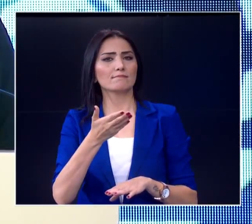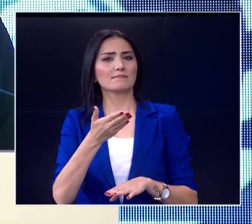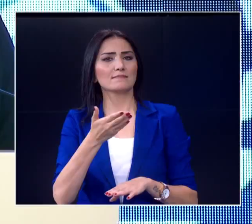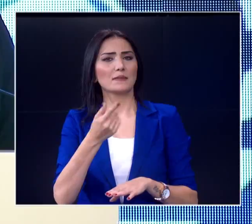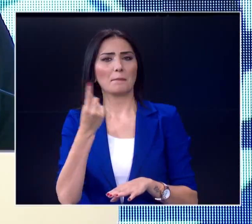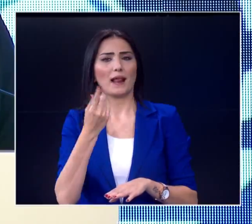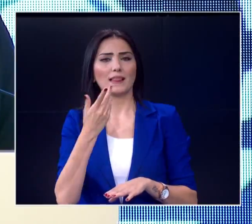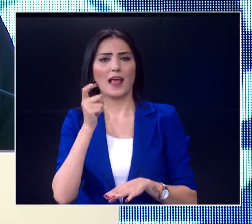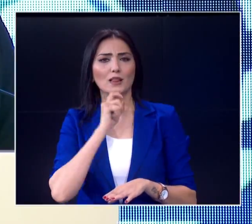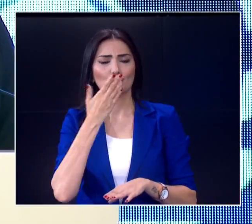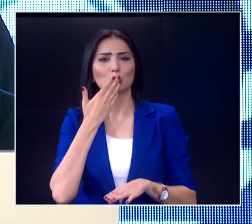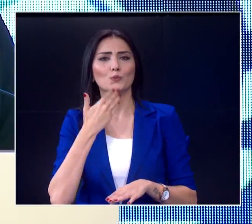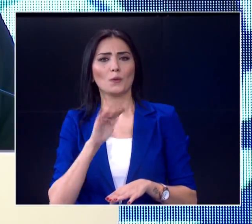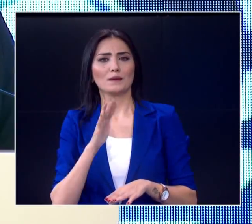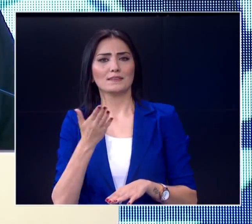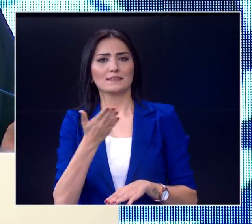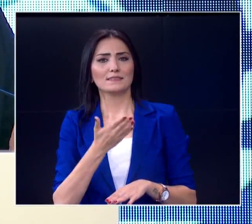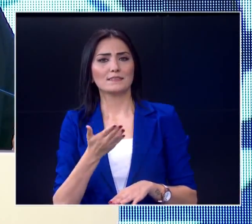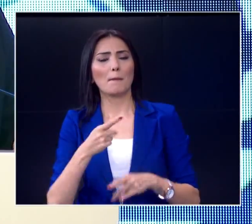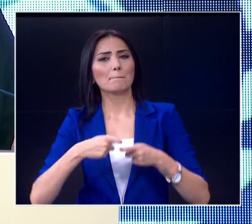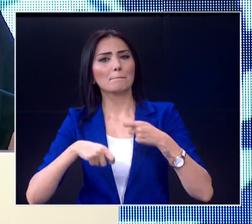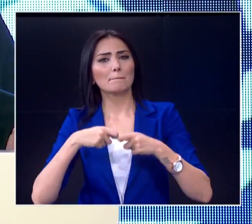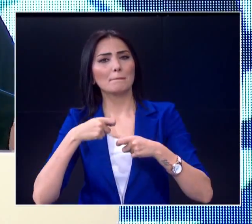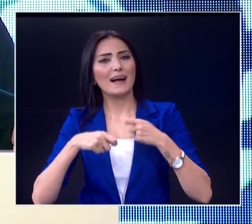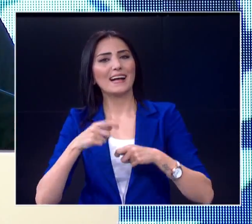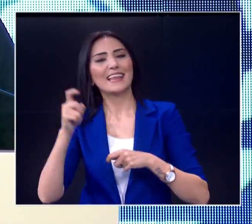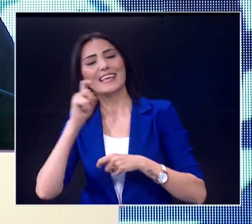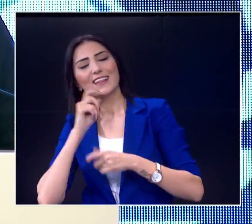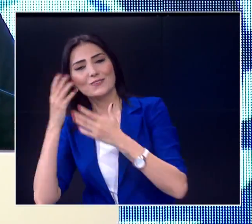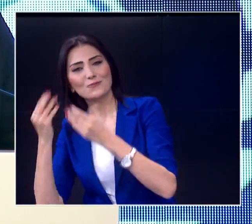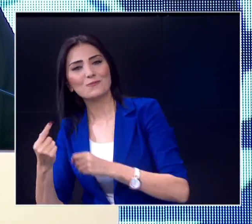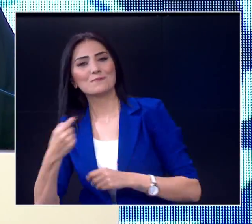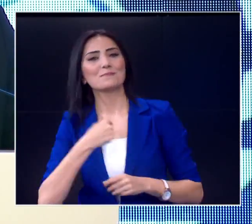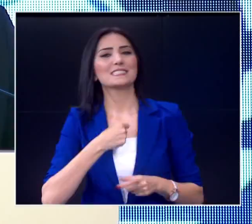Yazılanlarda yanlış yok, değil mi? Bankada yanlış olur, bizde olmaz.